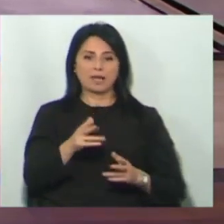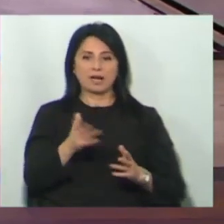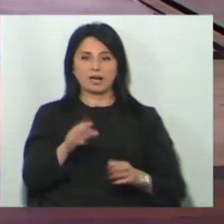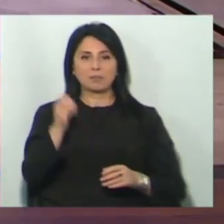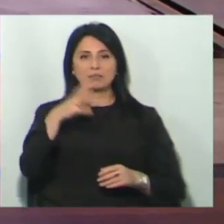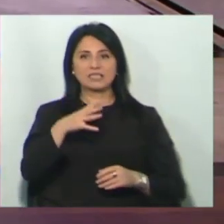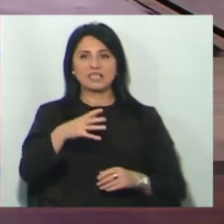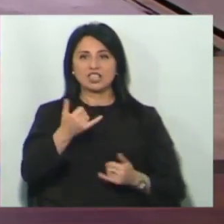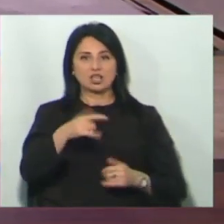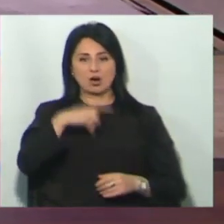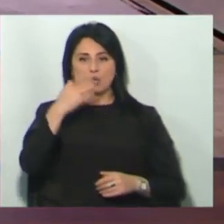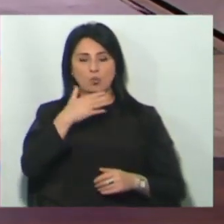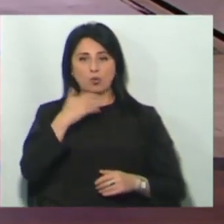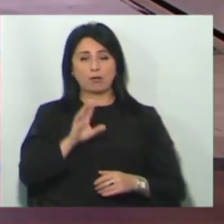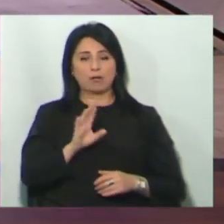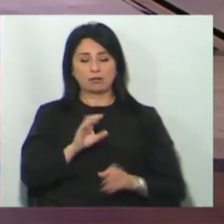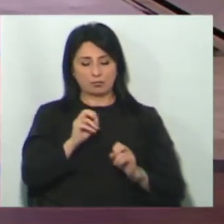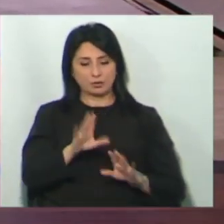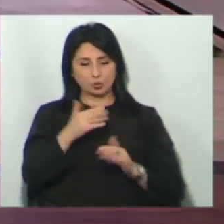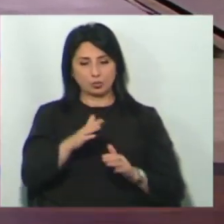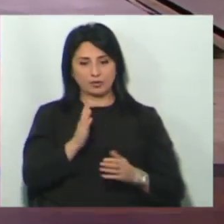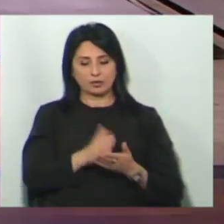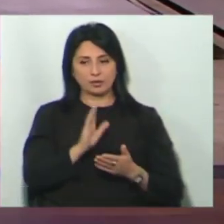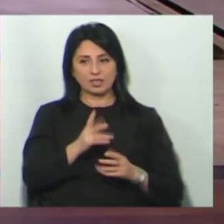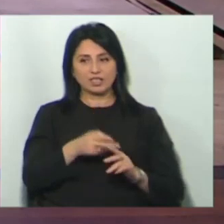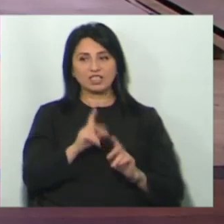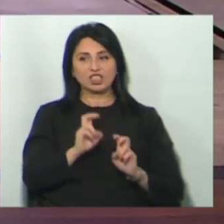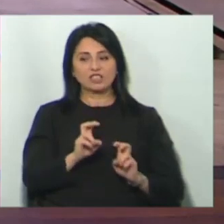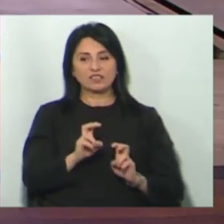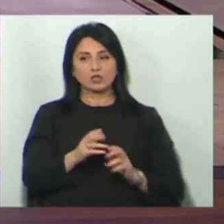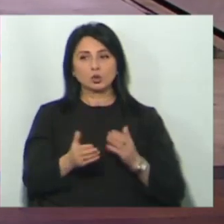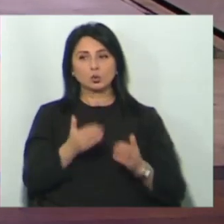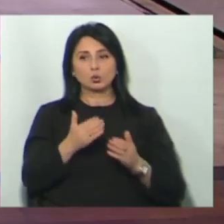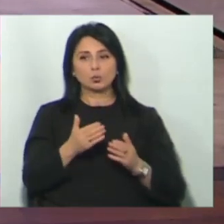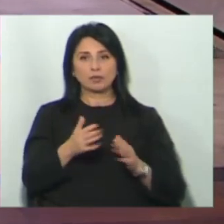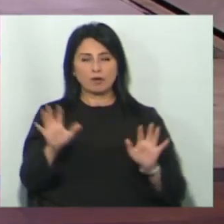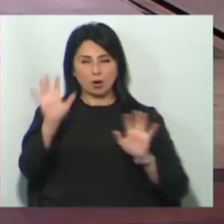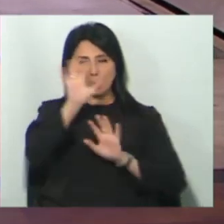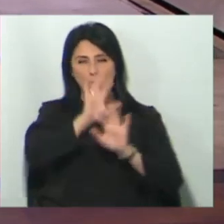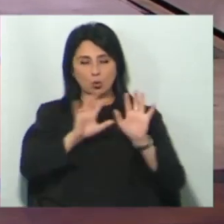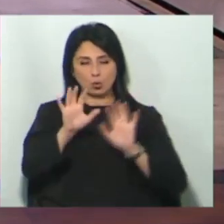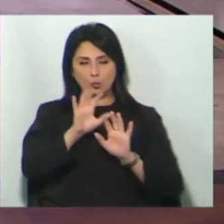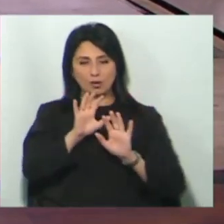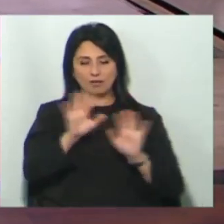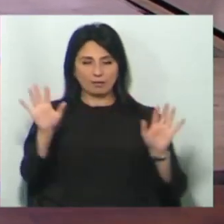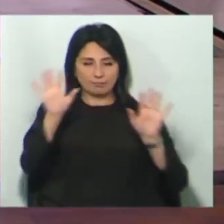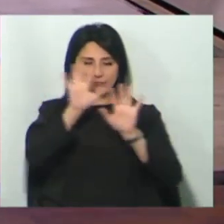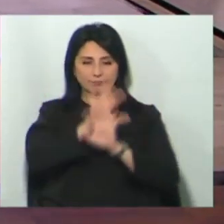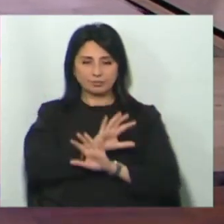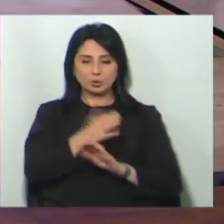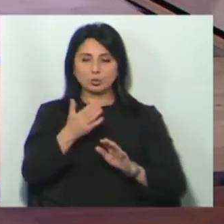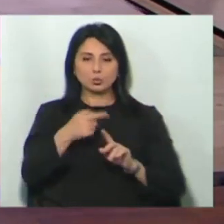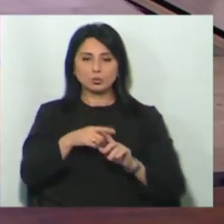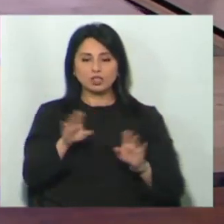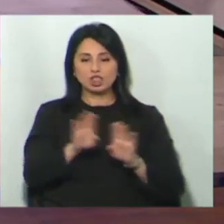მზე არ არის ისეთ აკარა როგორც არის ხოლმე. Ეს ნიშნავს იმას, რომ თუნდაც ღრუბლიან ამინდში, თუნდაც ნისლიან ამინდში და